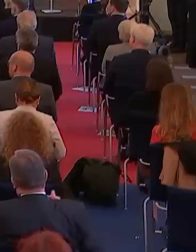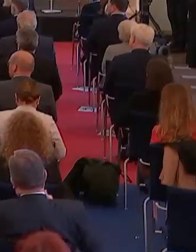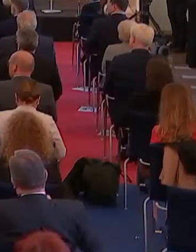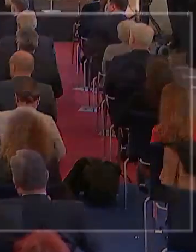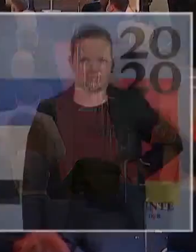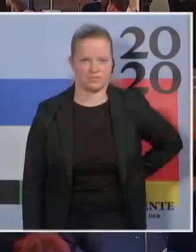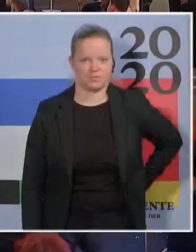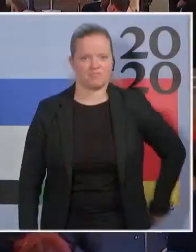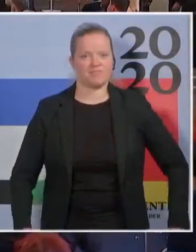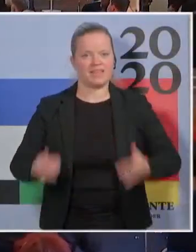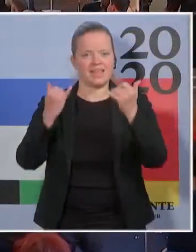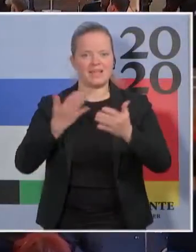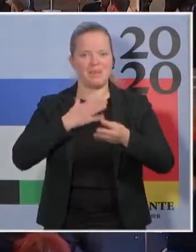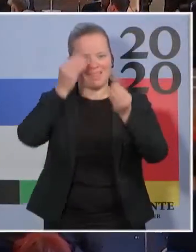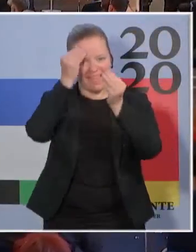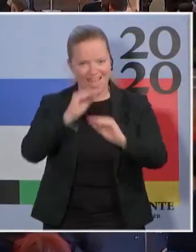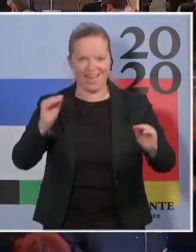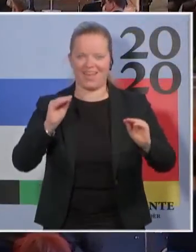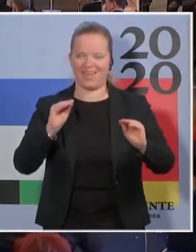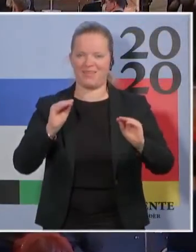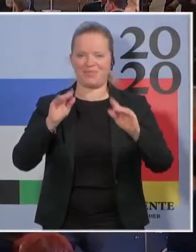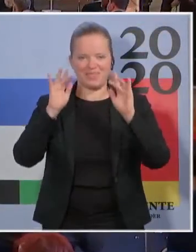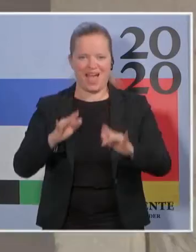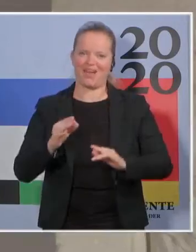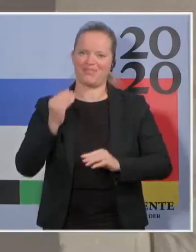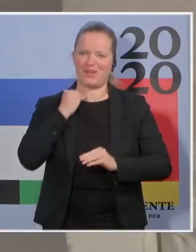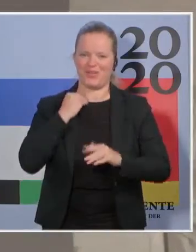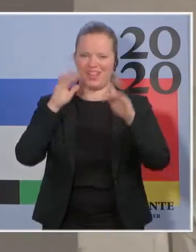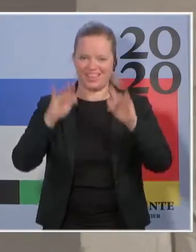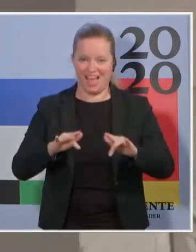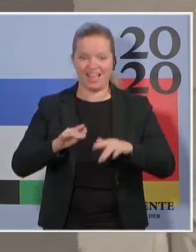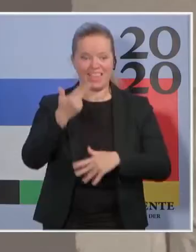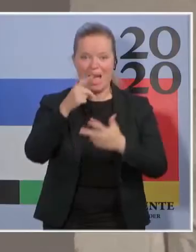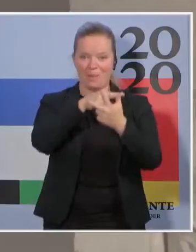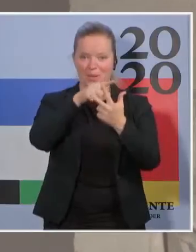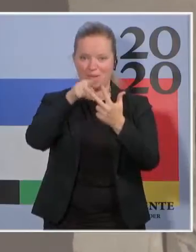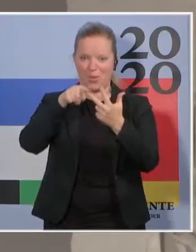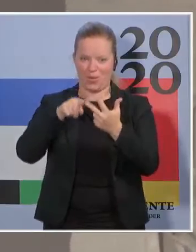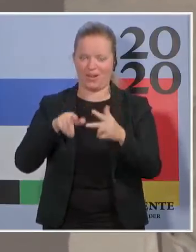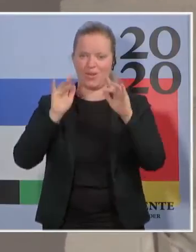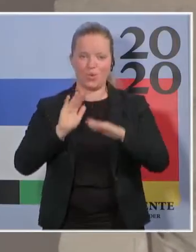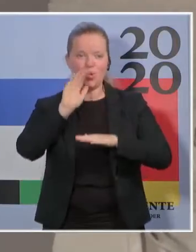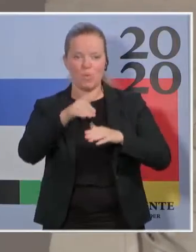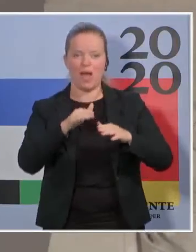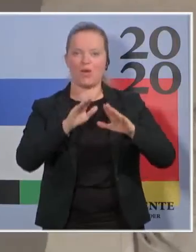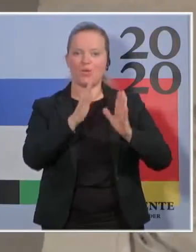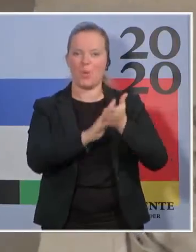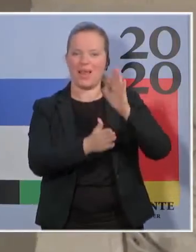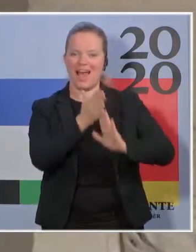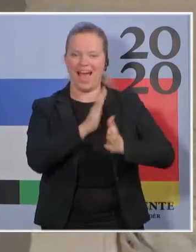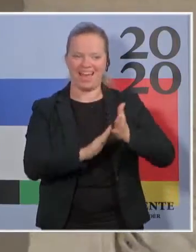Ich habe nun die ausgesprochene Ehre und das Vergnügen, mit drei ausgewiesenen Kennern der Materie über die Jubilarin zu sprechen in